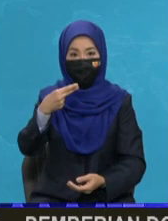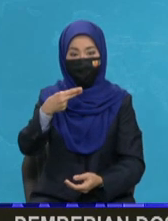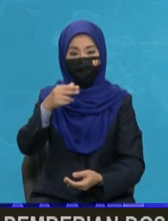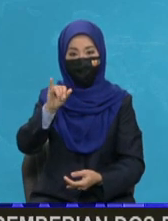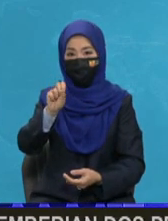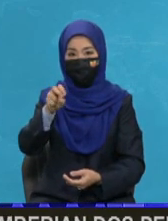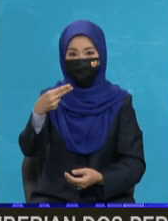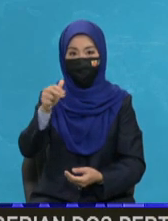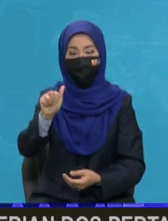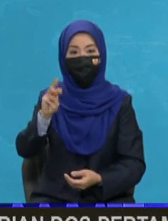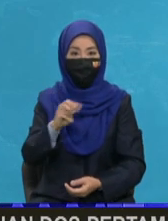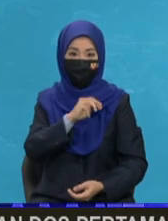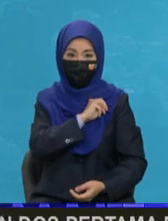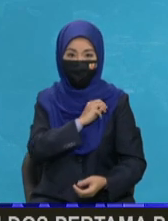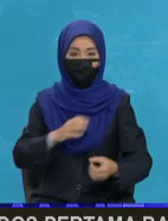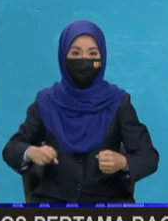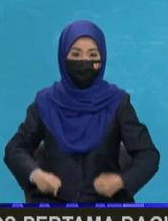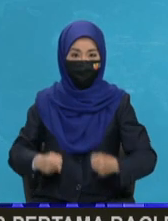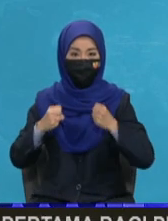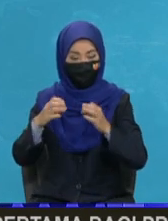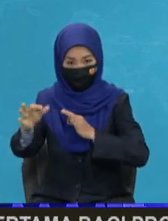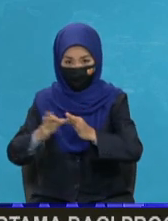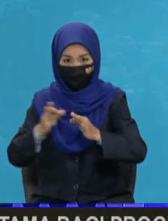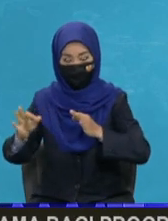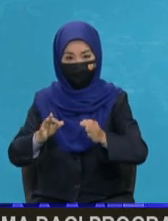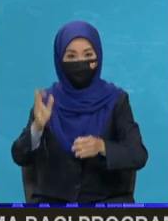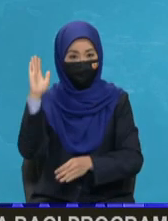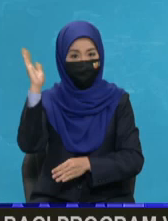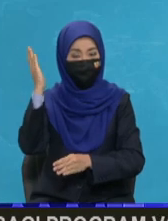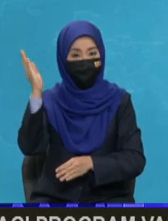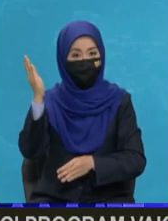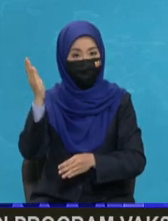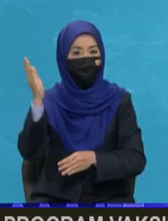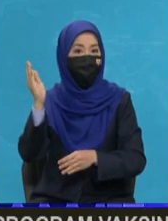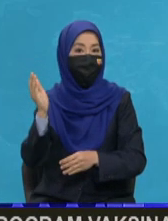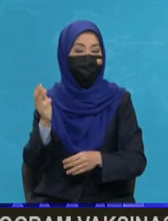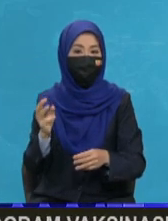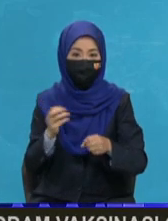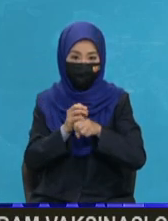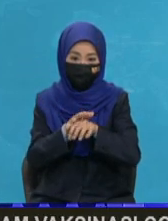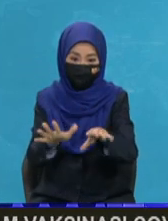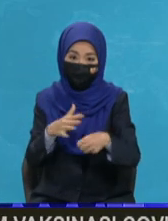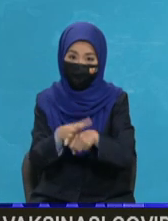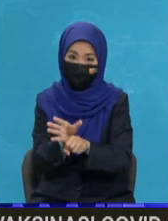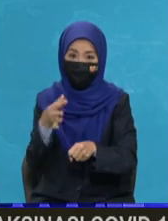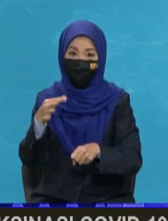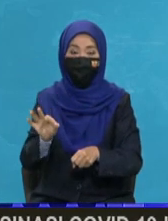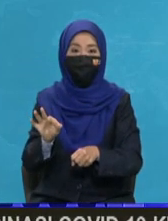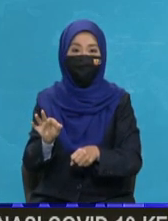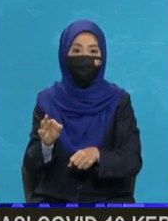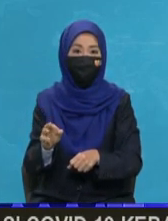Menteri Kesehatan menyatakan perkara tersebut semua sesi dan media situasi terkini jangkitan cover nine ten